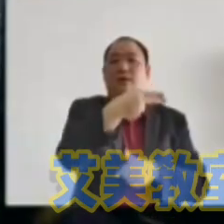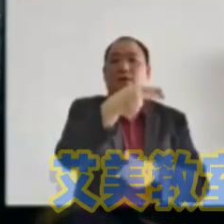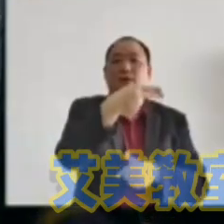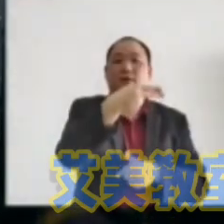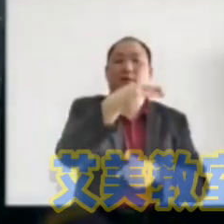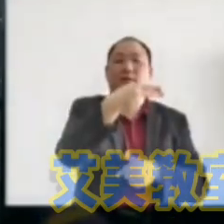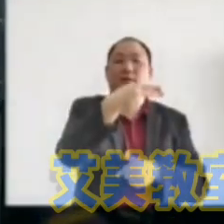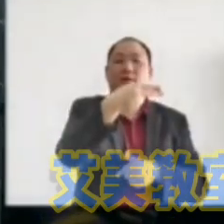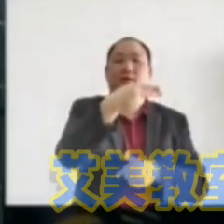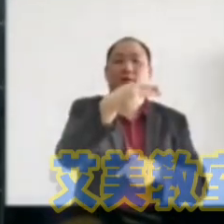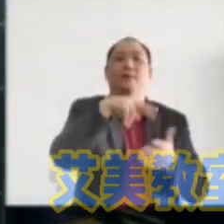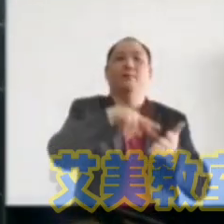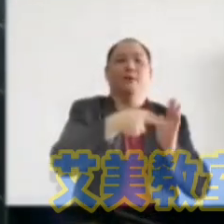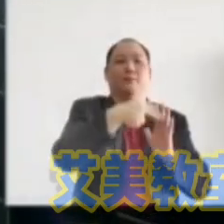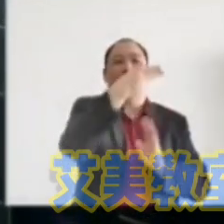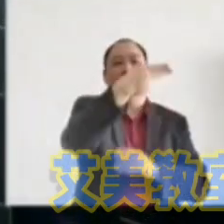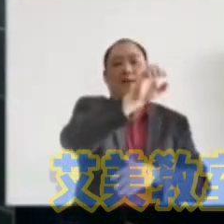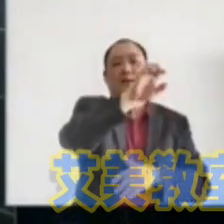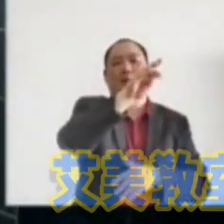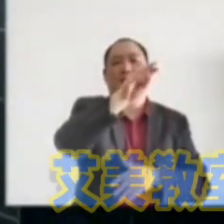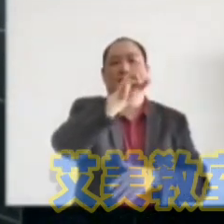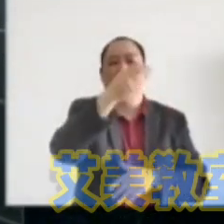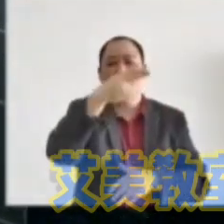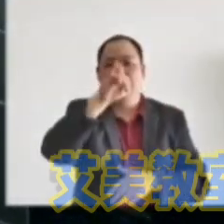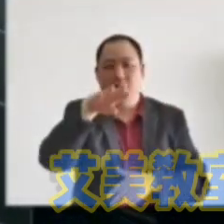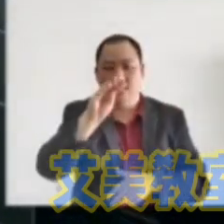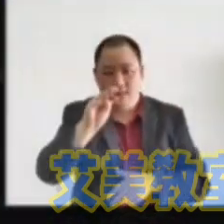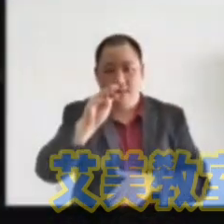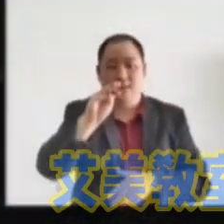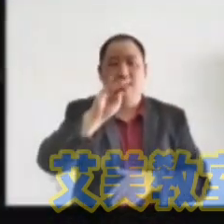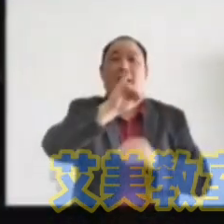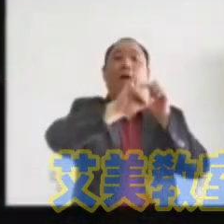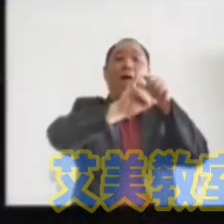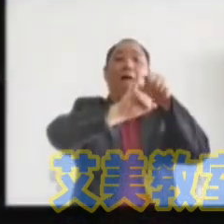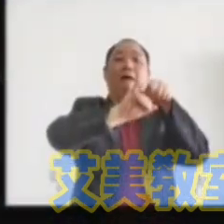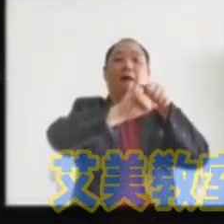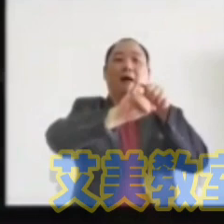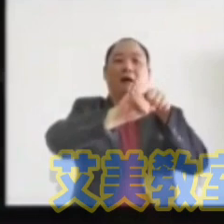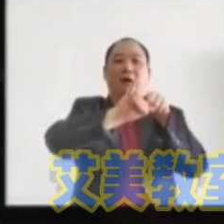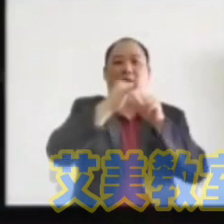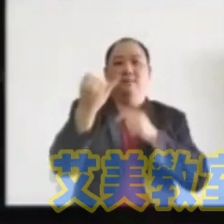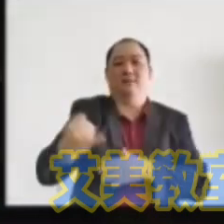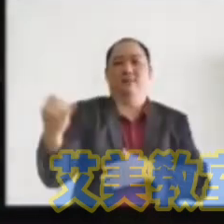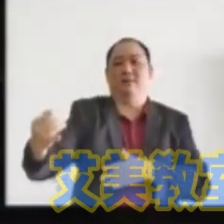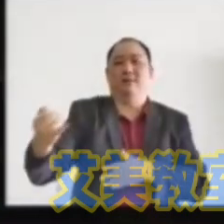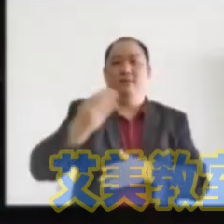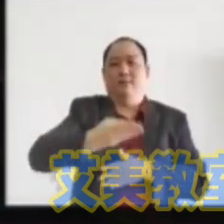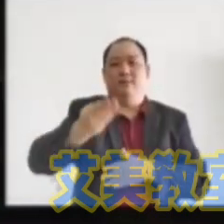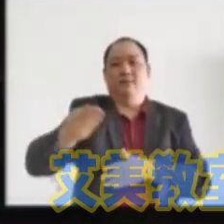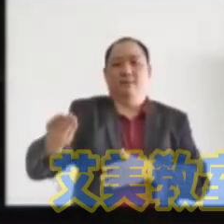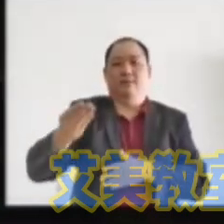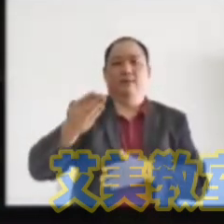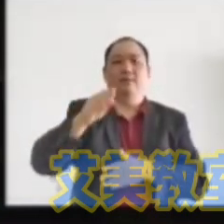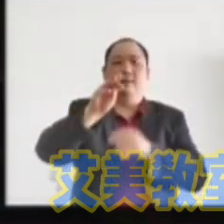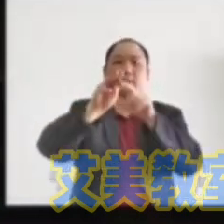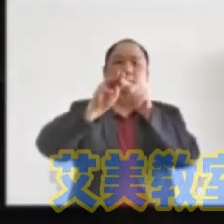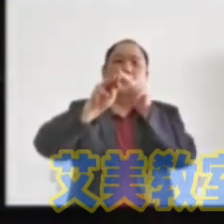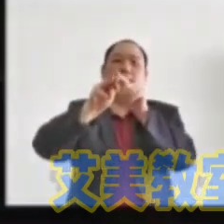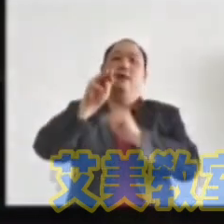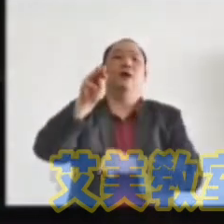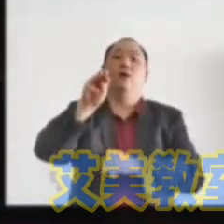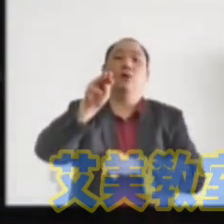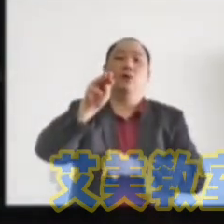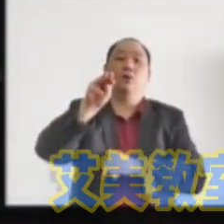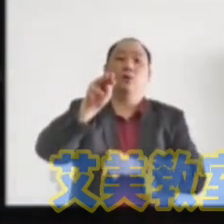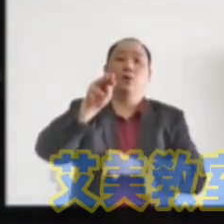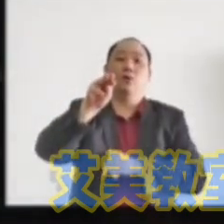哦 ，H 首先就是代表着我们的 Hemohim。I 就是代表着我们的 ingredient， OK，